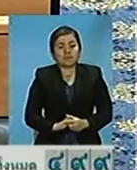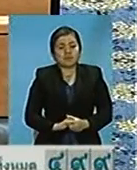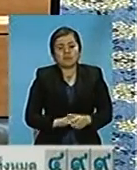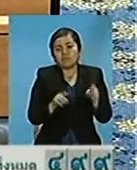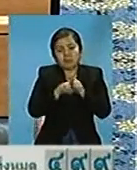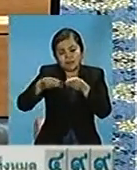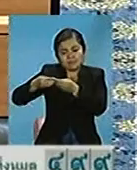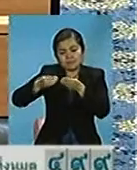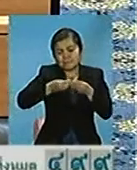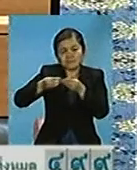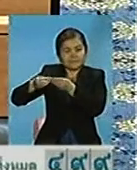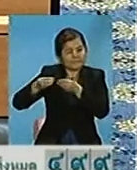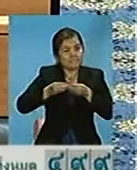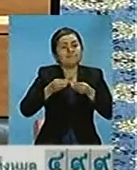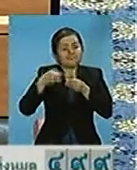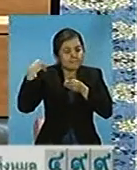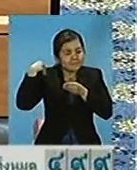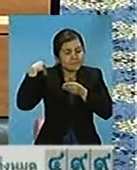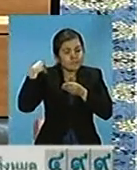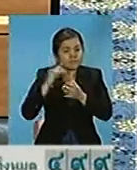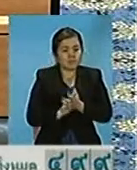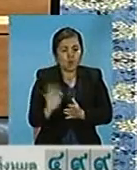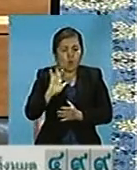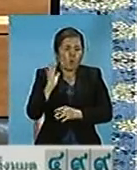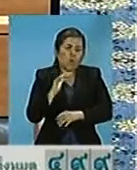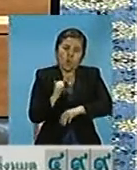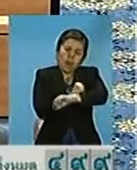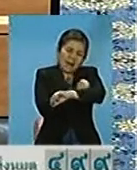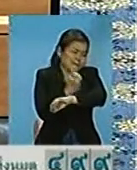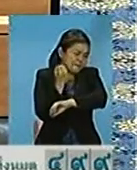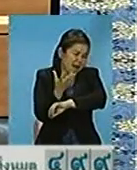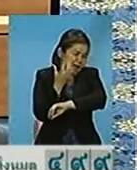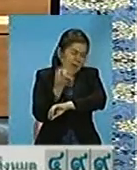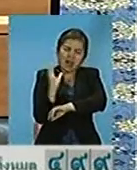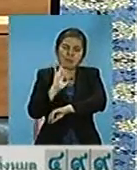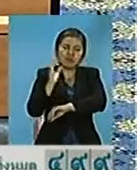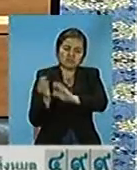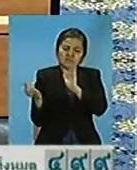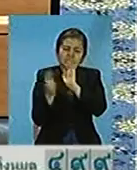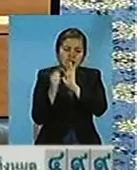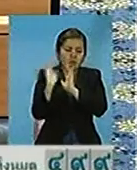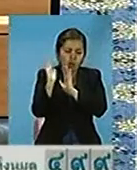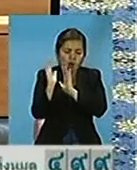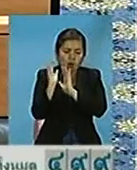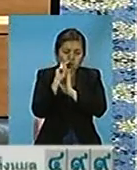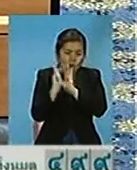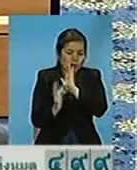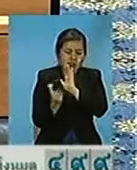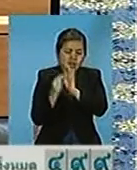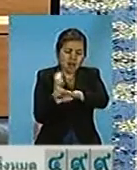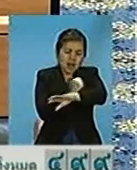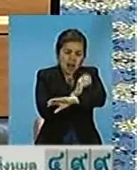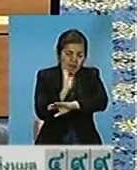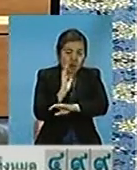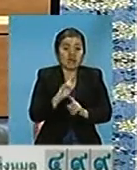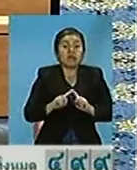อร์กันแต่อย่าคิดว่ามันมากปัญหาไม่ส่วนนี้มันไม่โวยไม่ต้องใส่มันแต่ว่าท่านไปพยาย